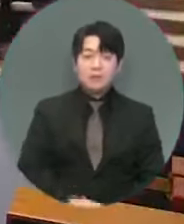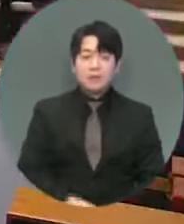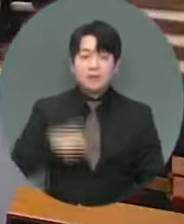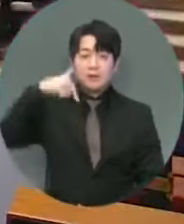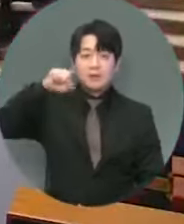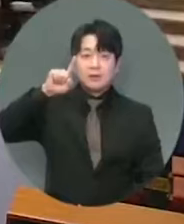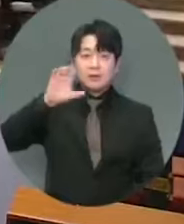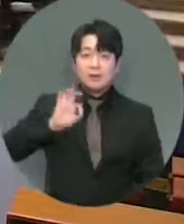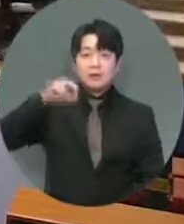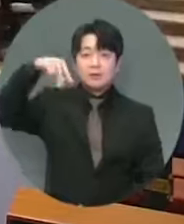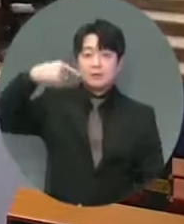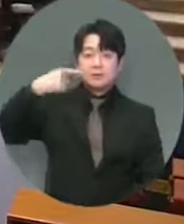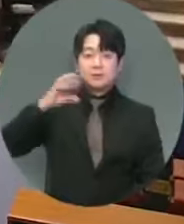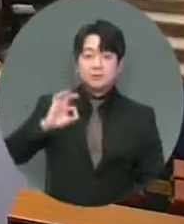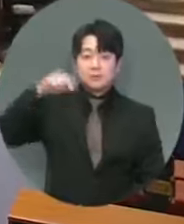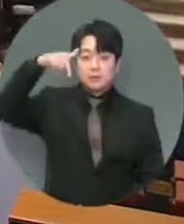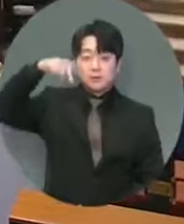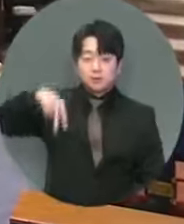강승규 의원,